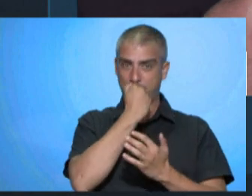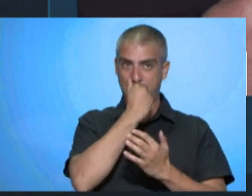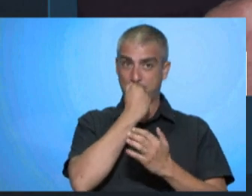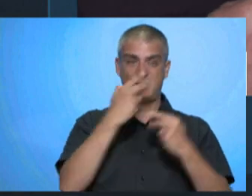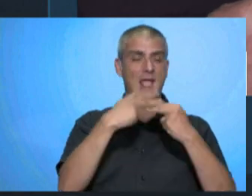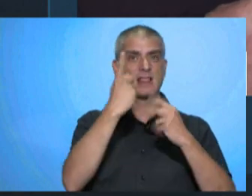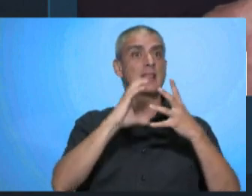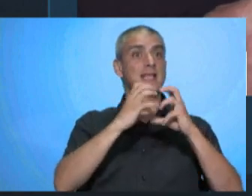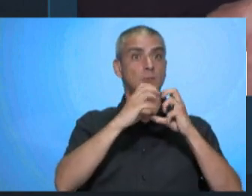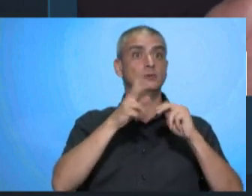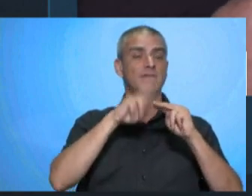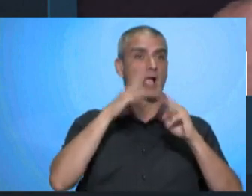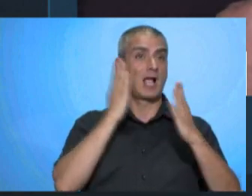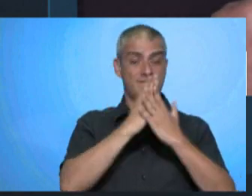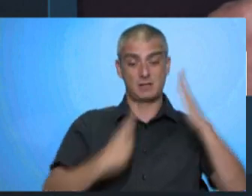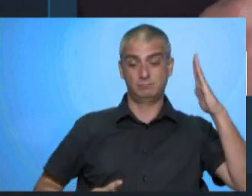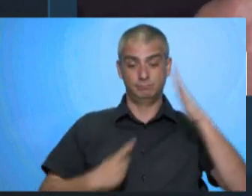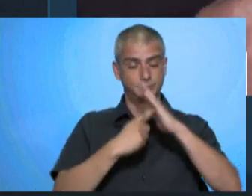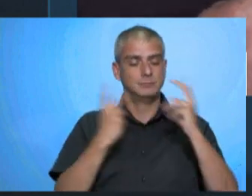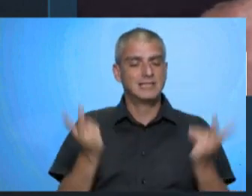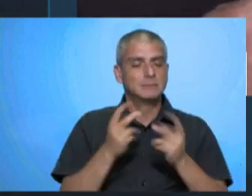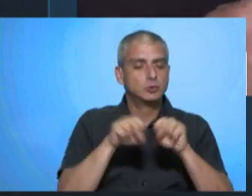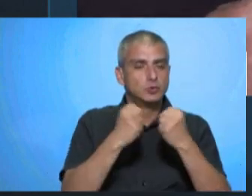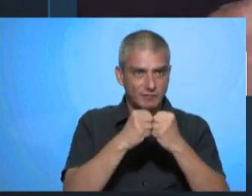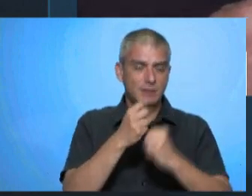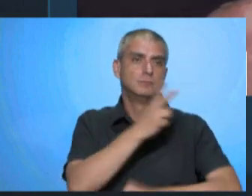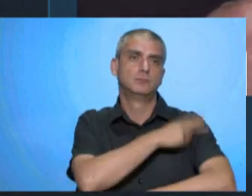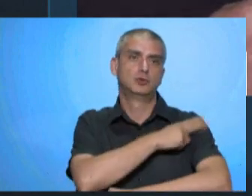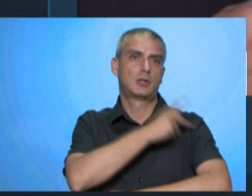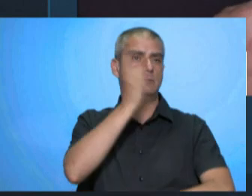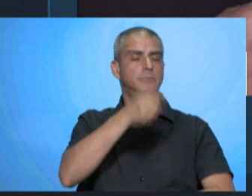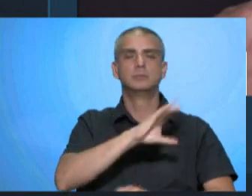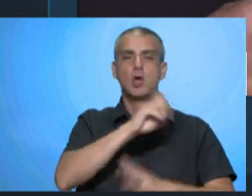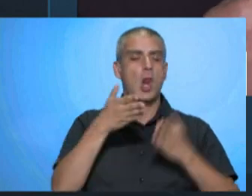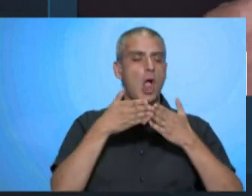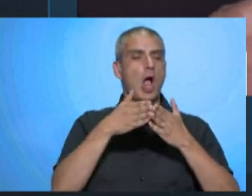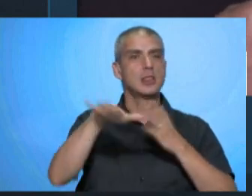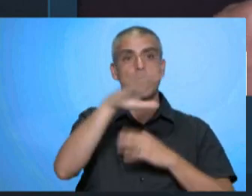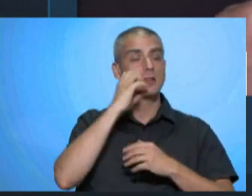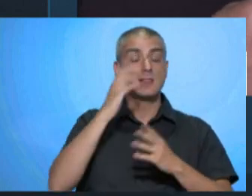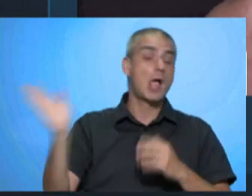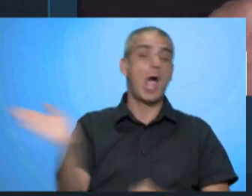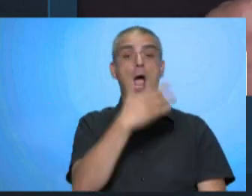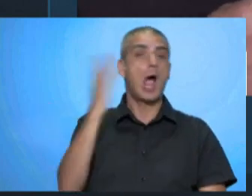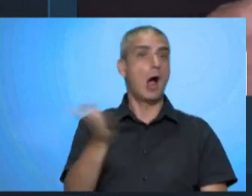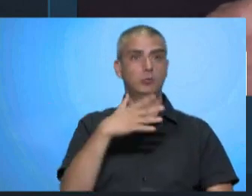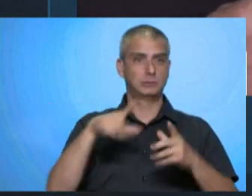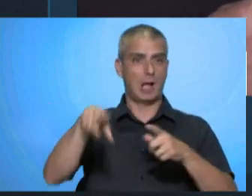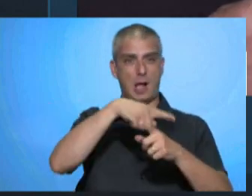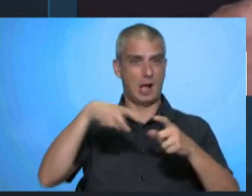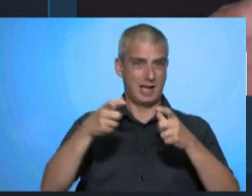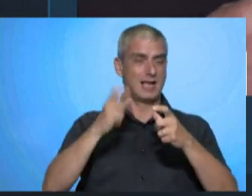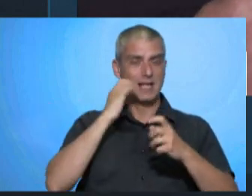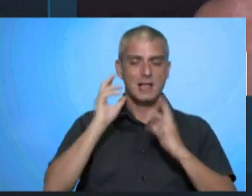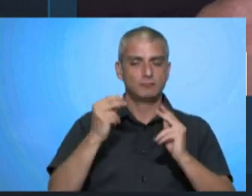הקיבוצים, ולאחר ההפלה כשחיפשו את השברים המשטרה הורתה למפעילי כלי שיט בכנרת מהר לפנות את האזור כדי שאפשר יהיה